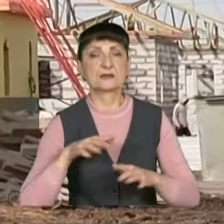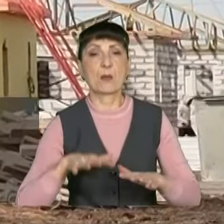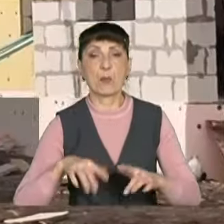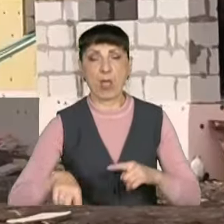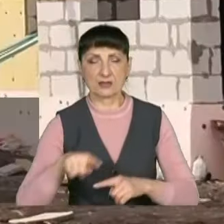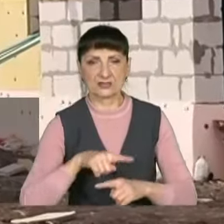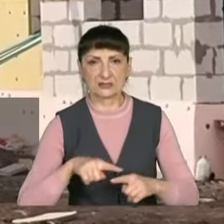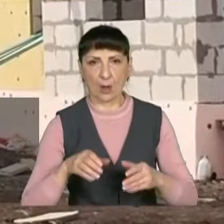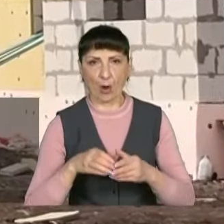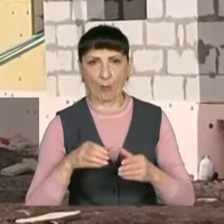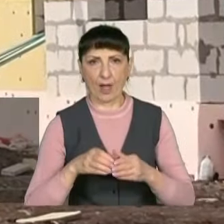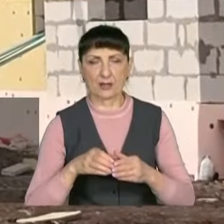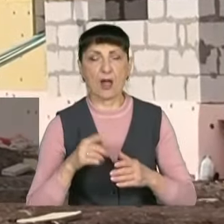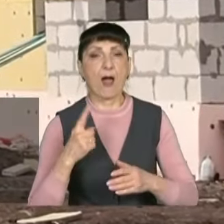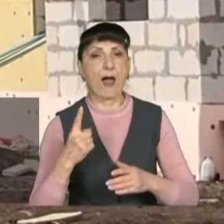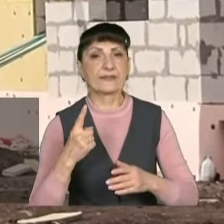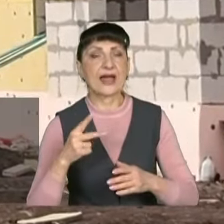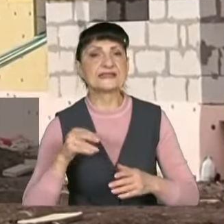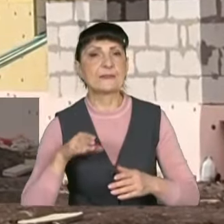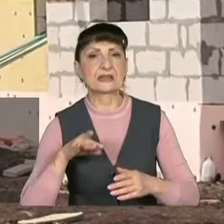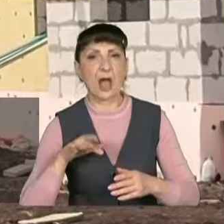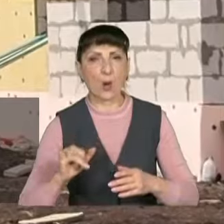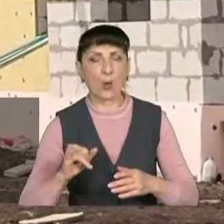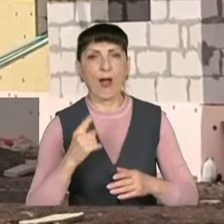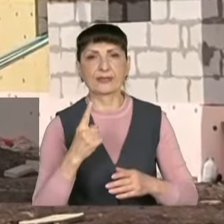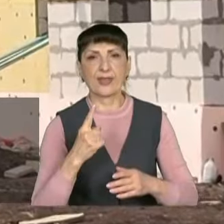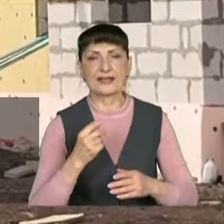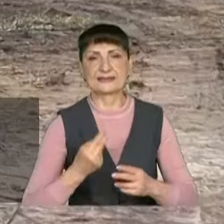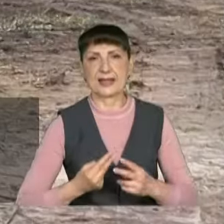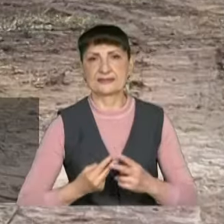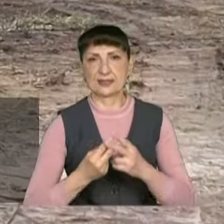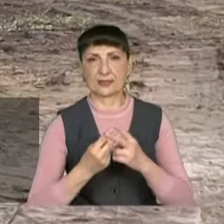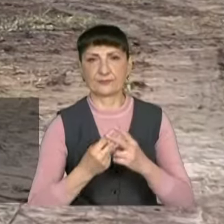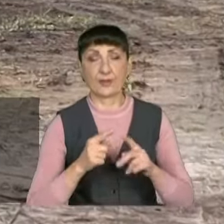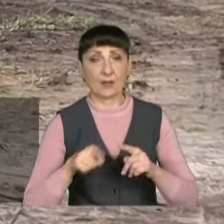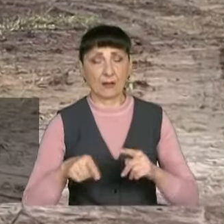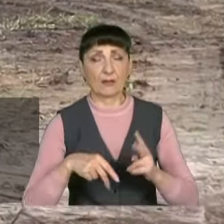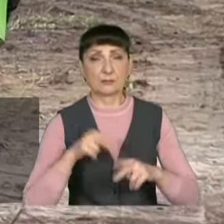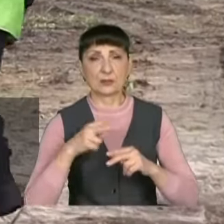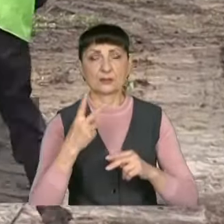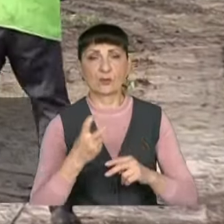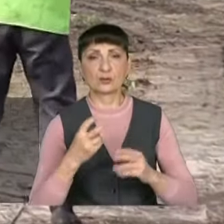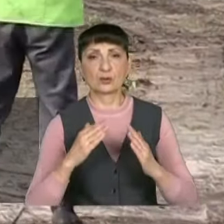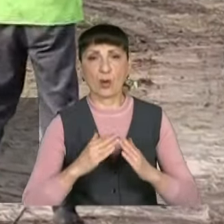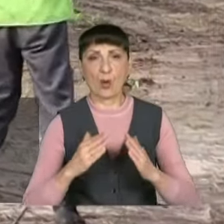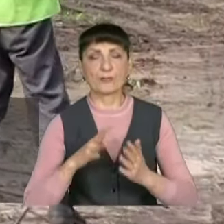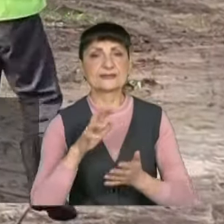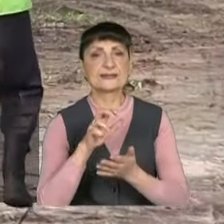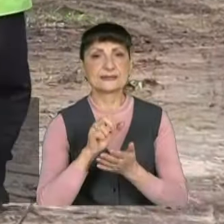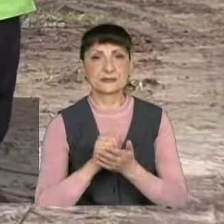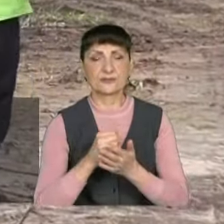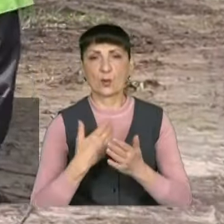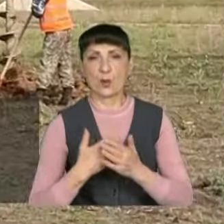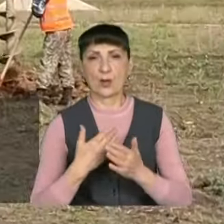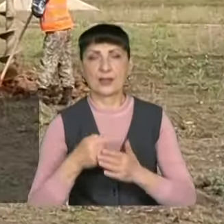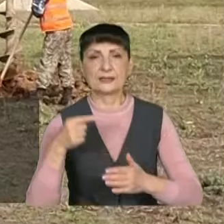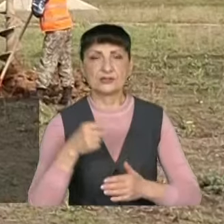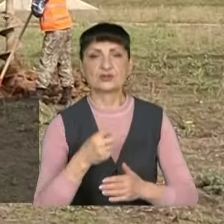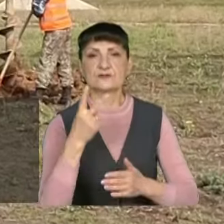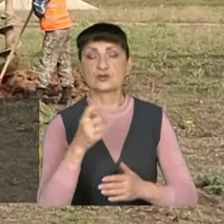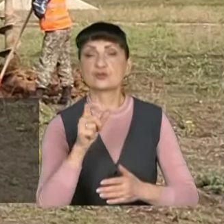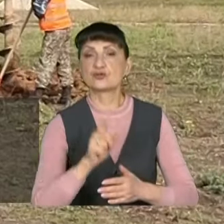подрядные организации. Одна из Темиртау, еще одна из столицы. В текущем строительстве первых 200 домов задействовано около